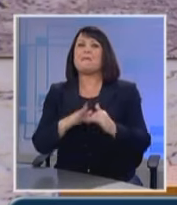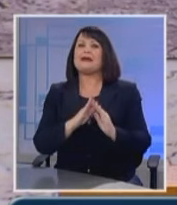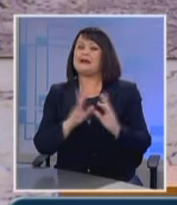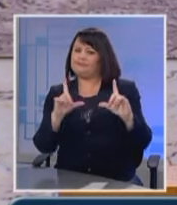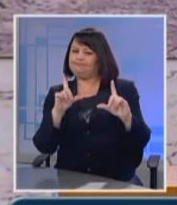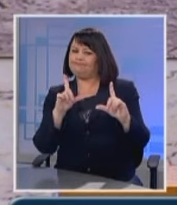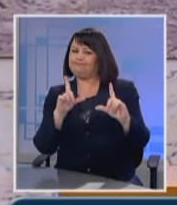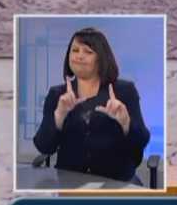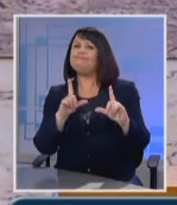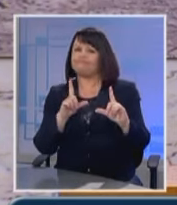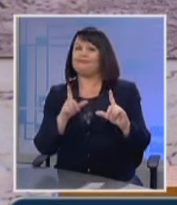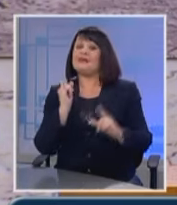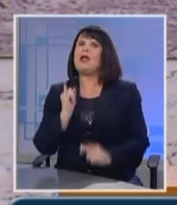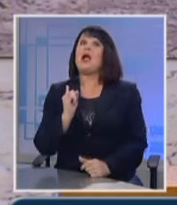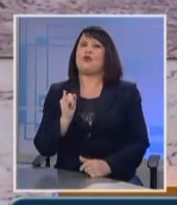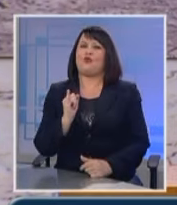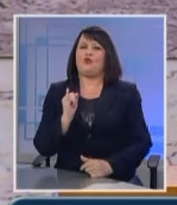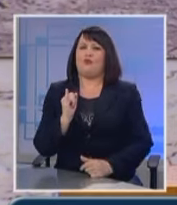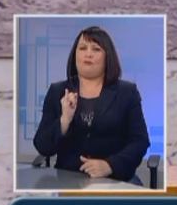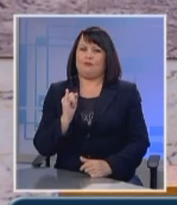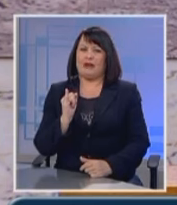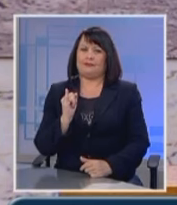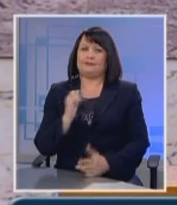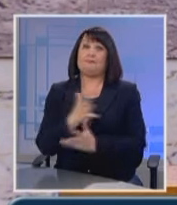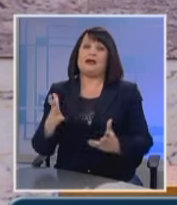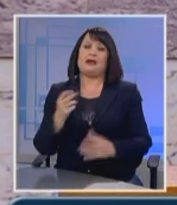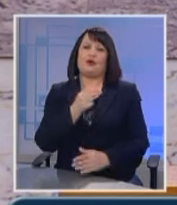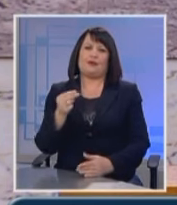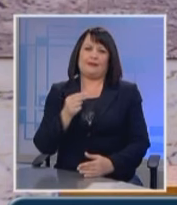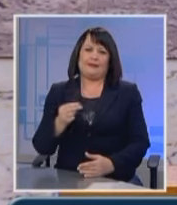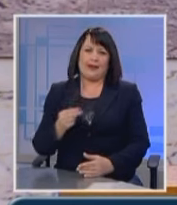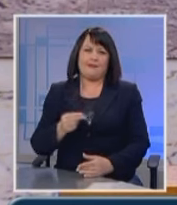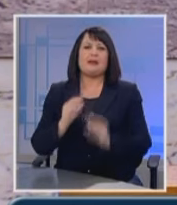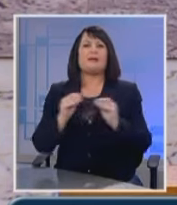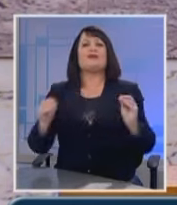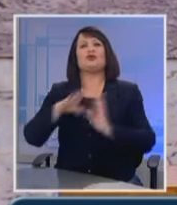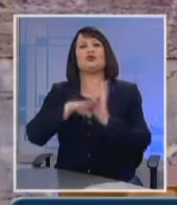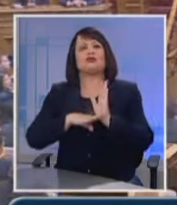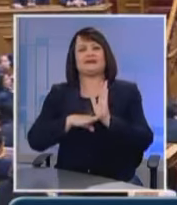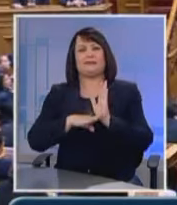αναπηρίας παραμένει ακόμη ένα μεγάλο ζητούμενο για το εκπαιδευτικό μας σύστημα.